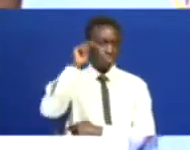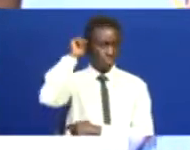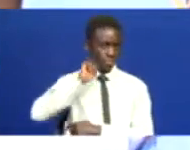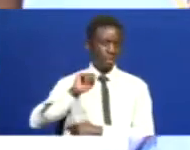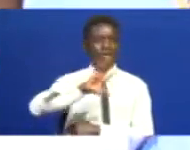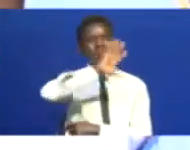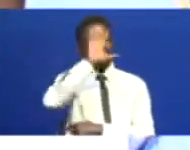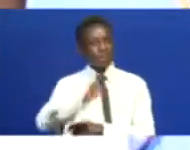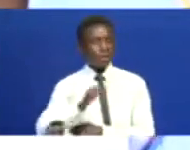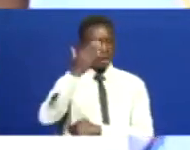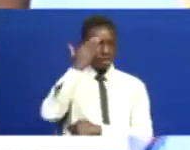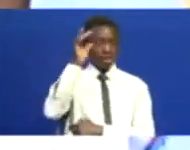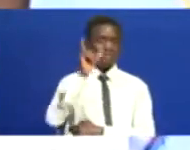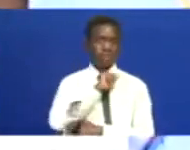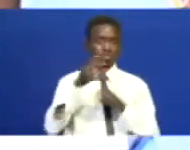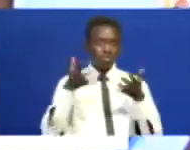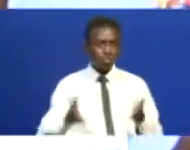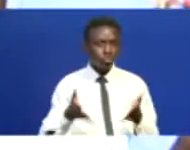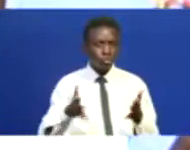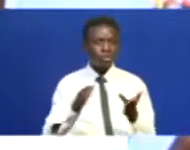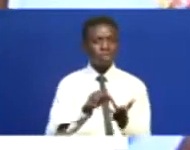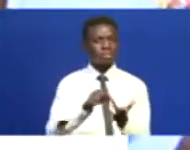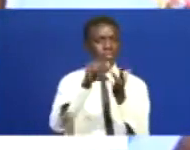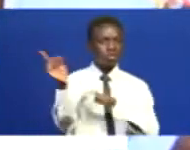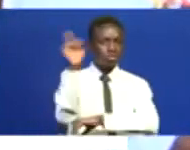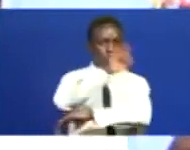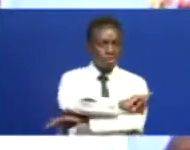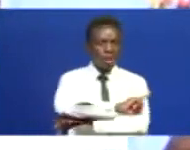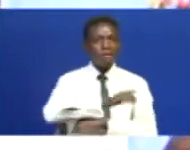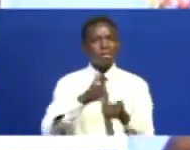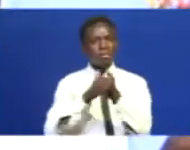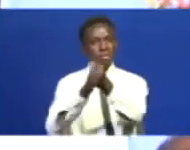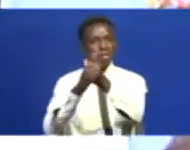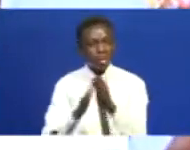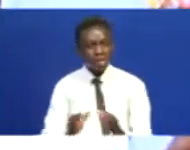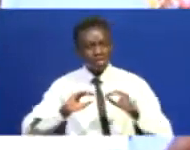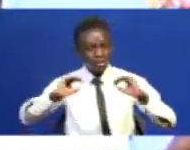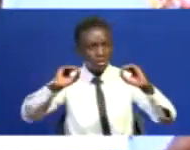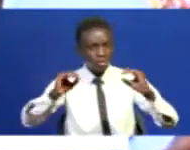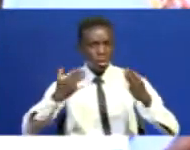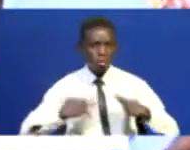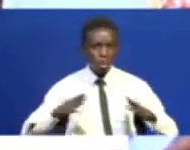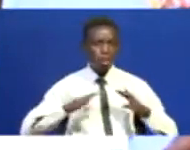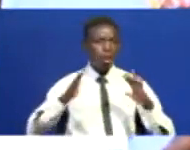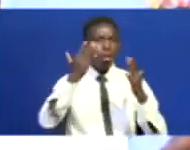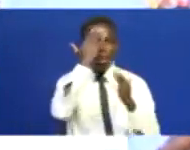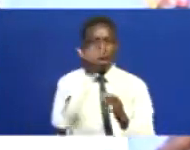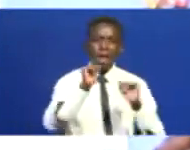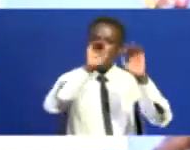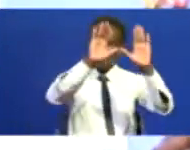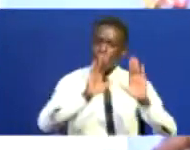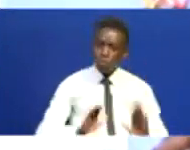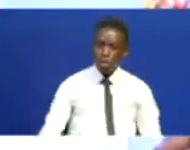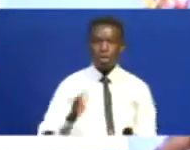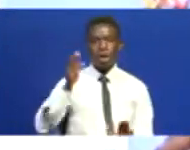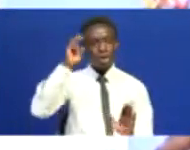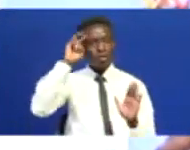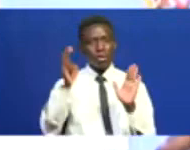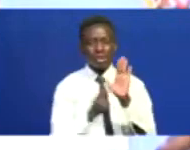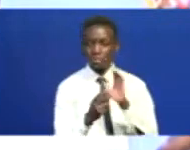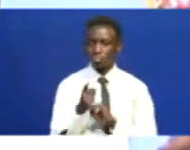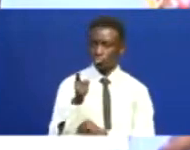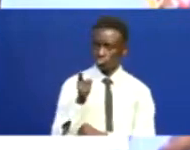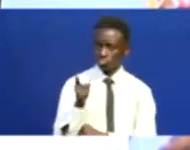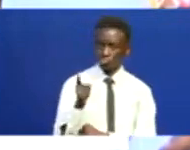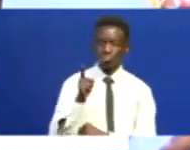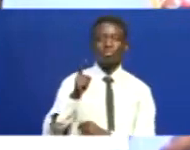ya kusungumza kwa viongozi ku funza watu muhimu ya kuweka mila na kutambua mila kama ni njia pia ya kuendesha uchumi